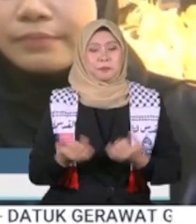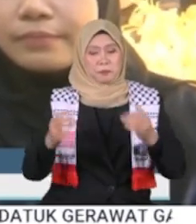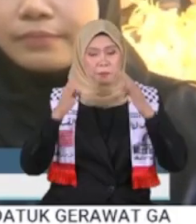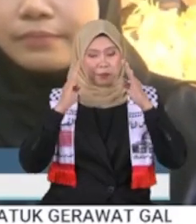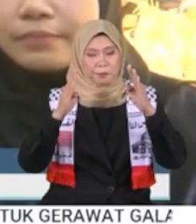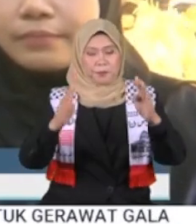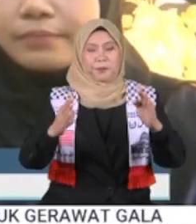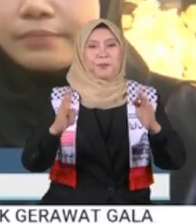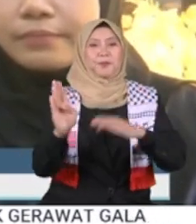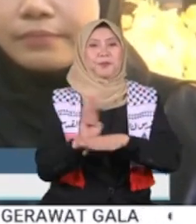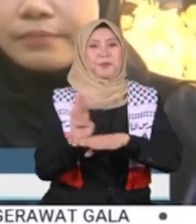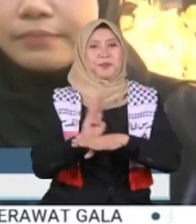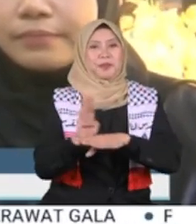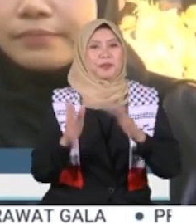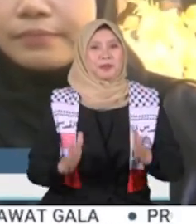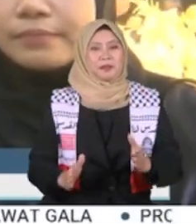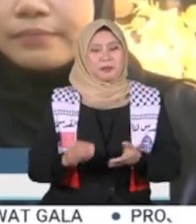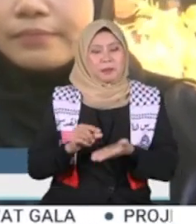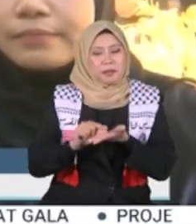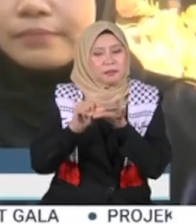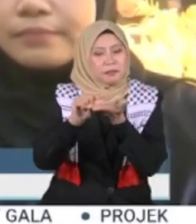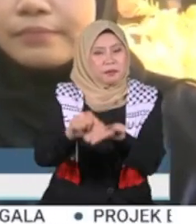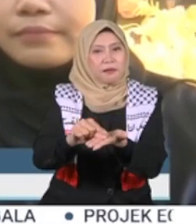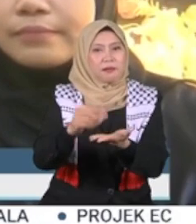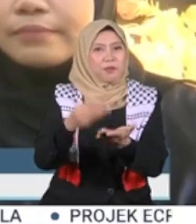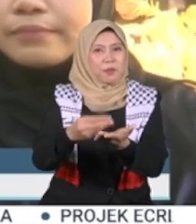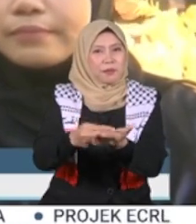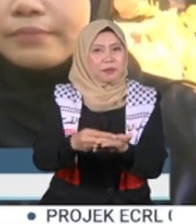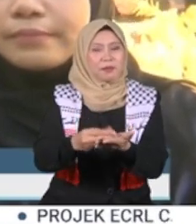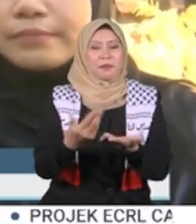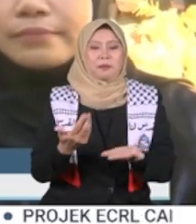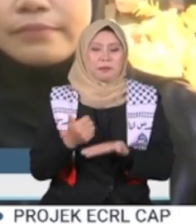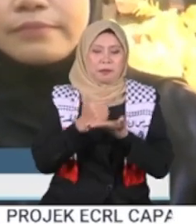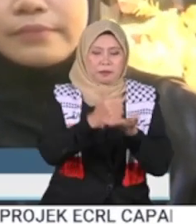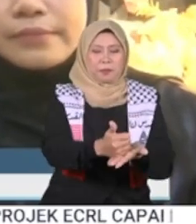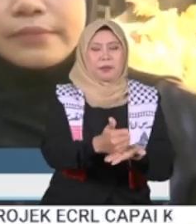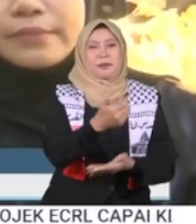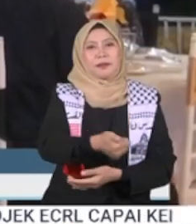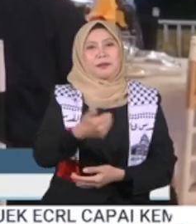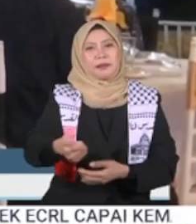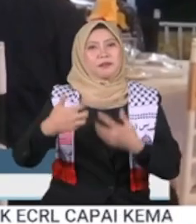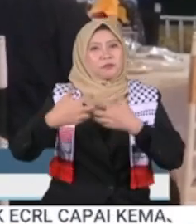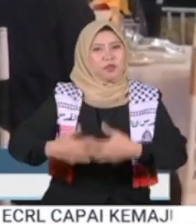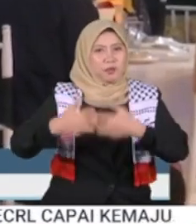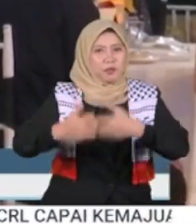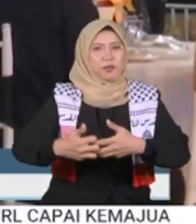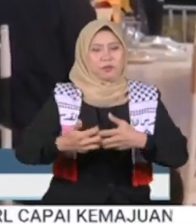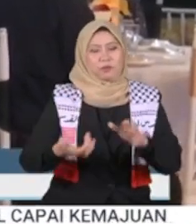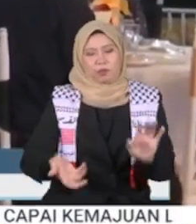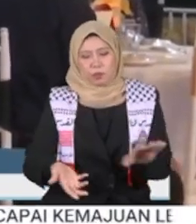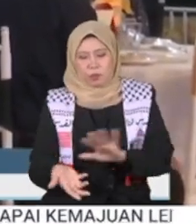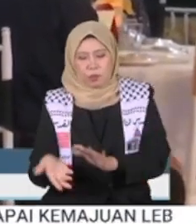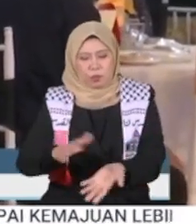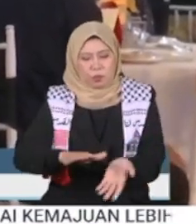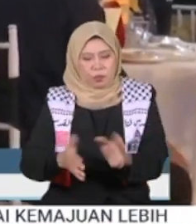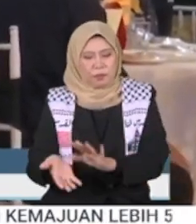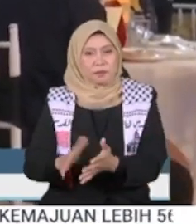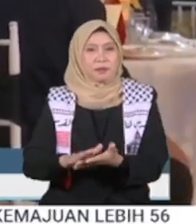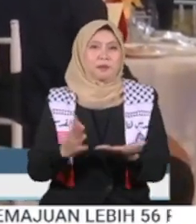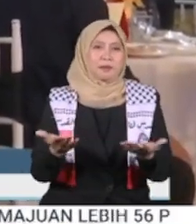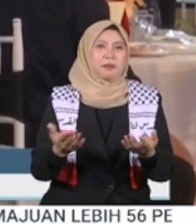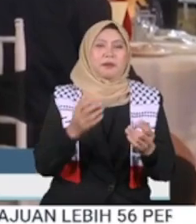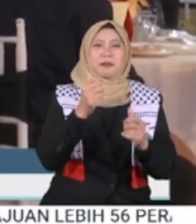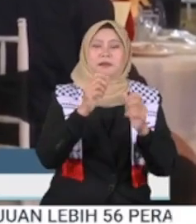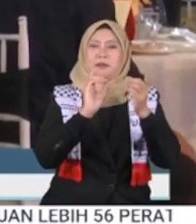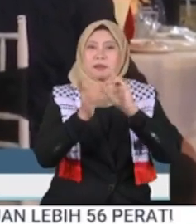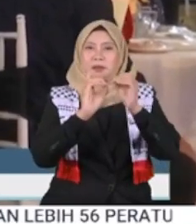Usahawan dalam memberikan Geran bantuan peralatan mesin pembungkusan pendigitalan